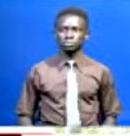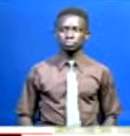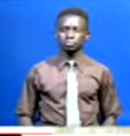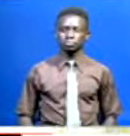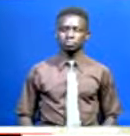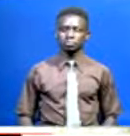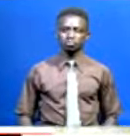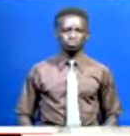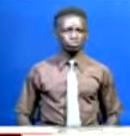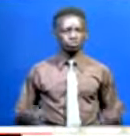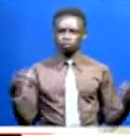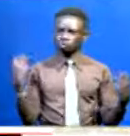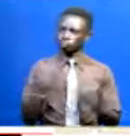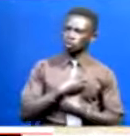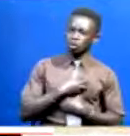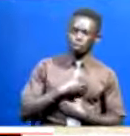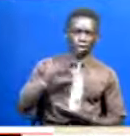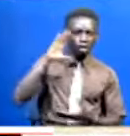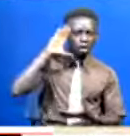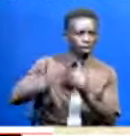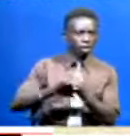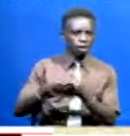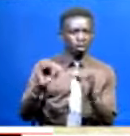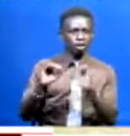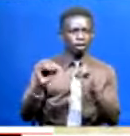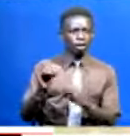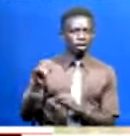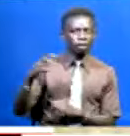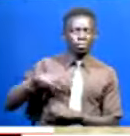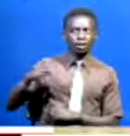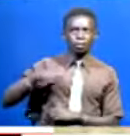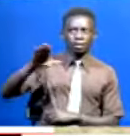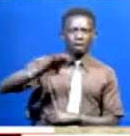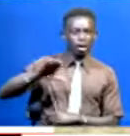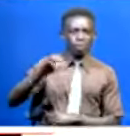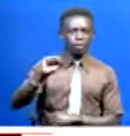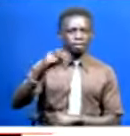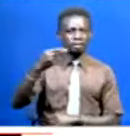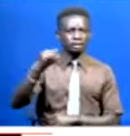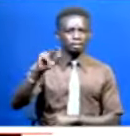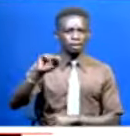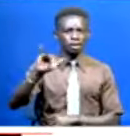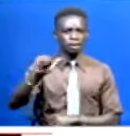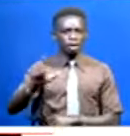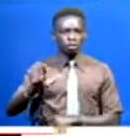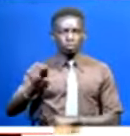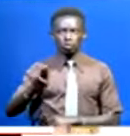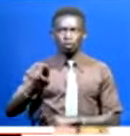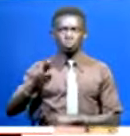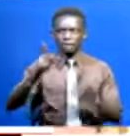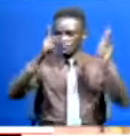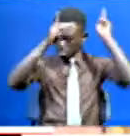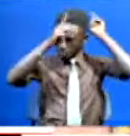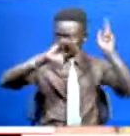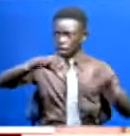Shock and disbelief for residents of Kambiri in Shinyalu, Kakamega County.